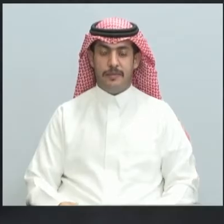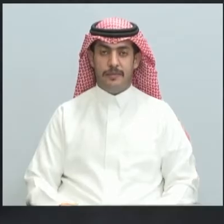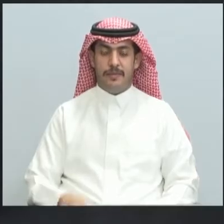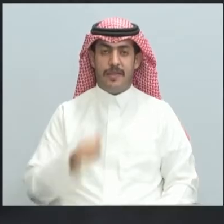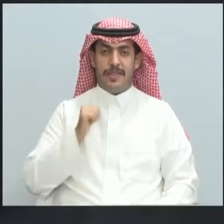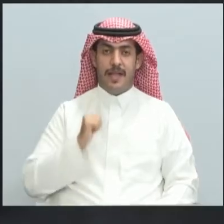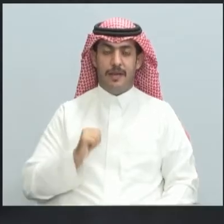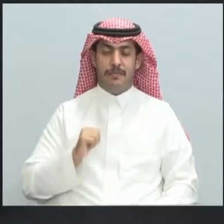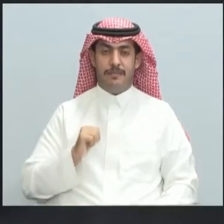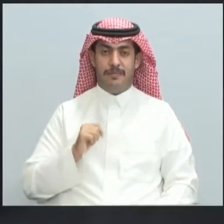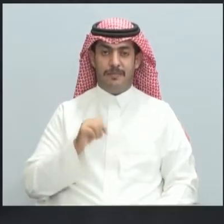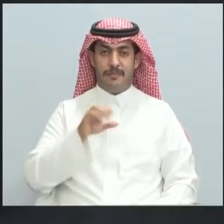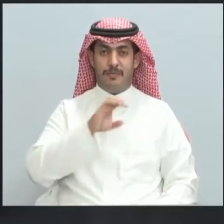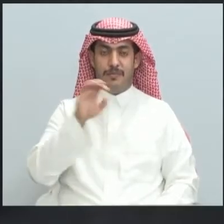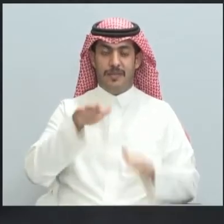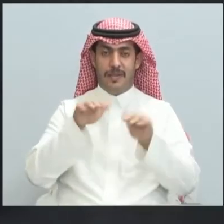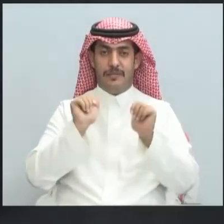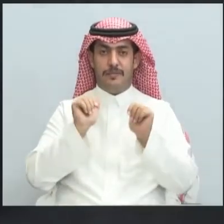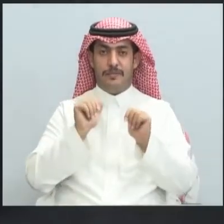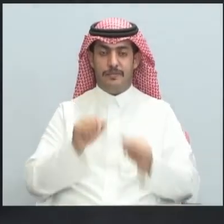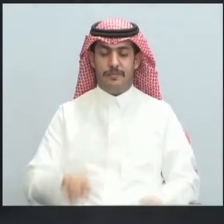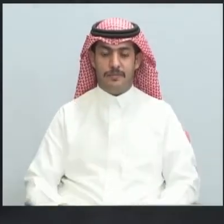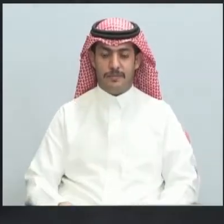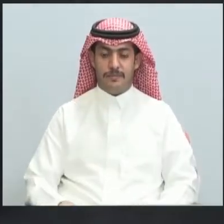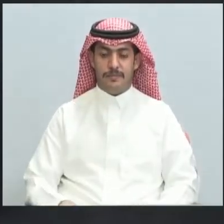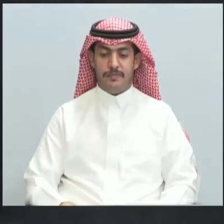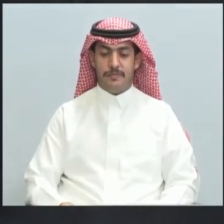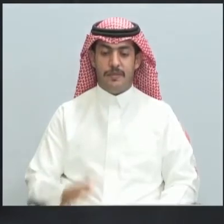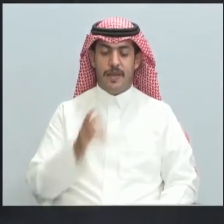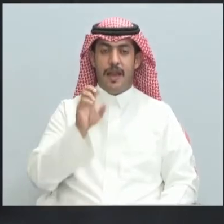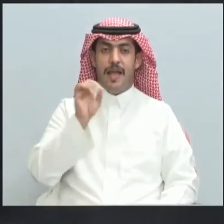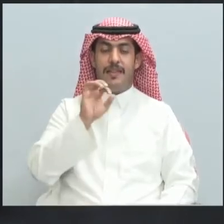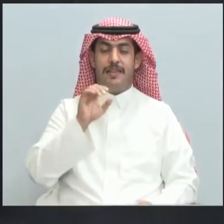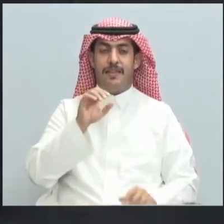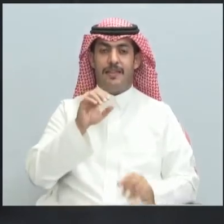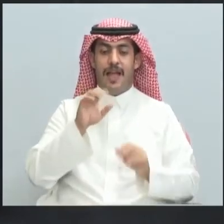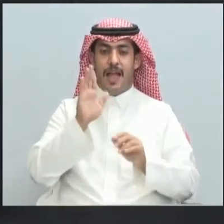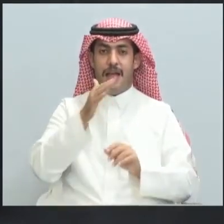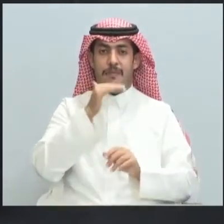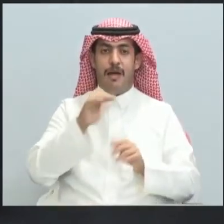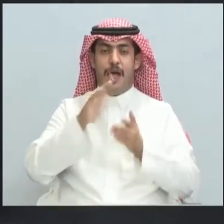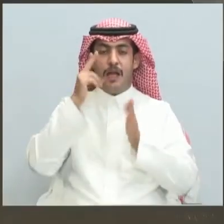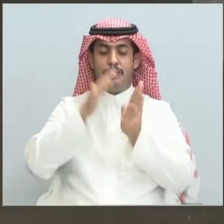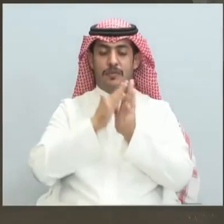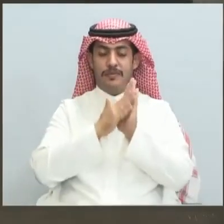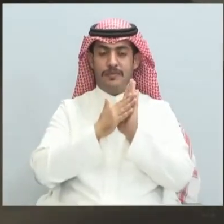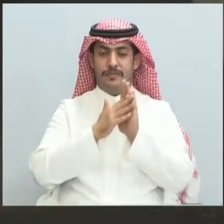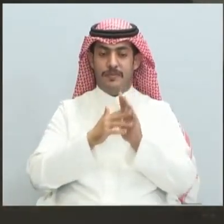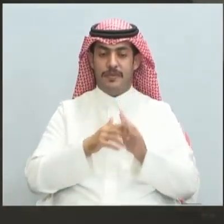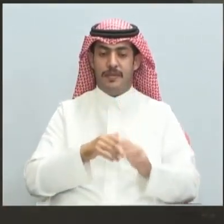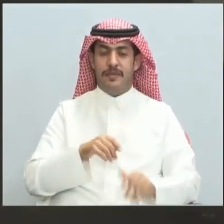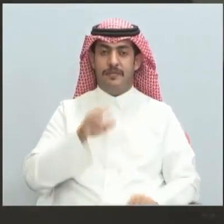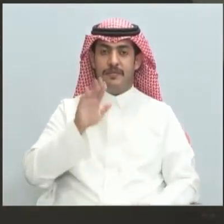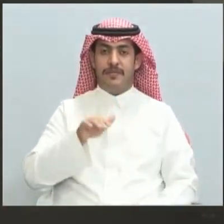هاي مبدعين اجبتوا على السؤال الاول بارك الله فيكم ما عدد الارباع المظلله اذا انظروا هنا ابنائي بناتي